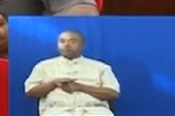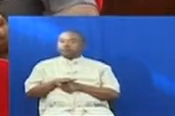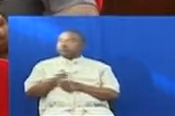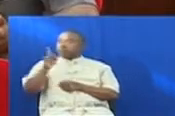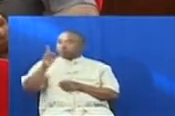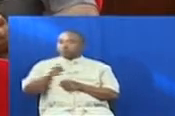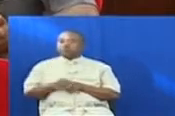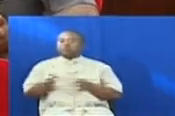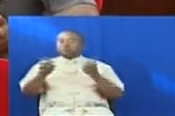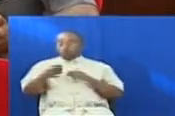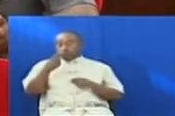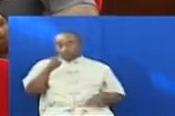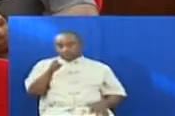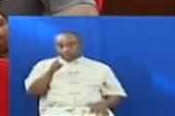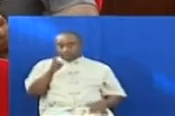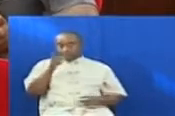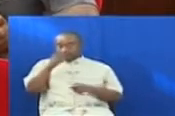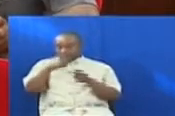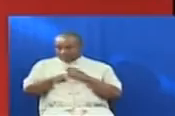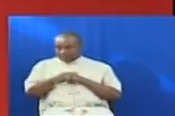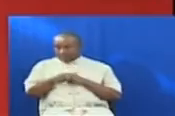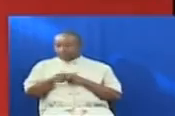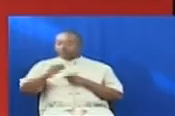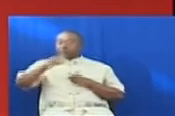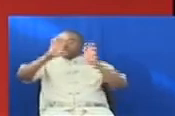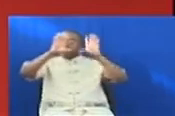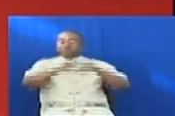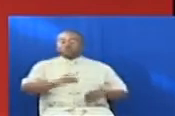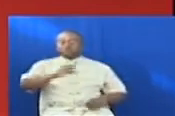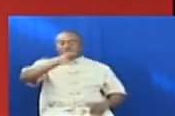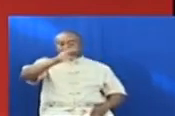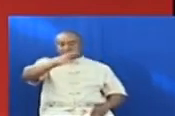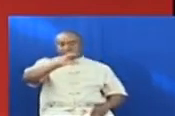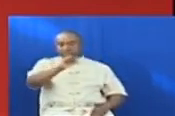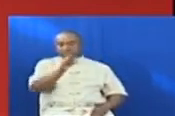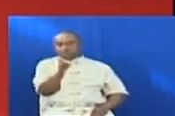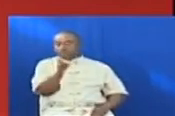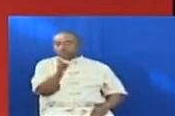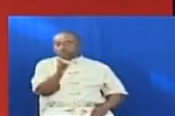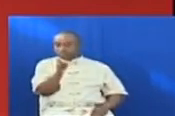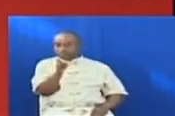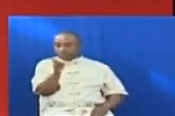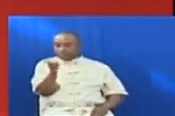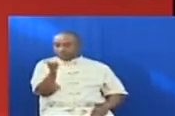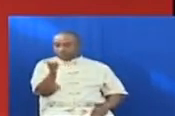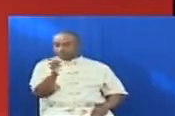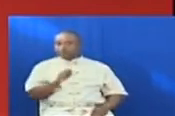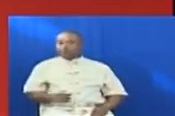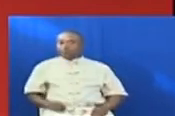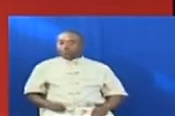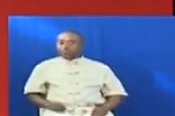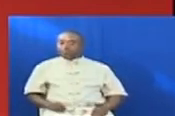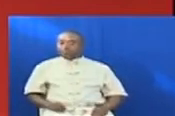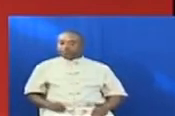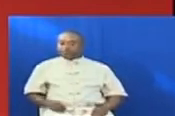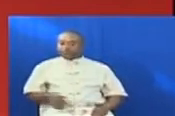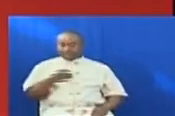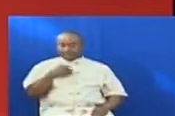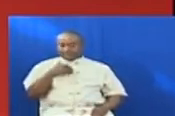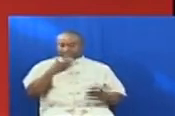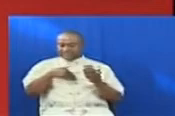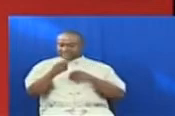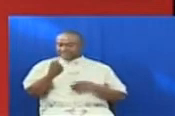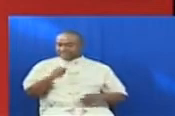Na ukiangalia katika ripoti ya CAG tangu mwaka 2015 mpaka 2018-19 ni karibu